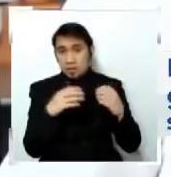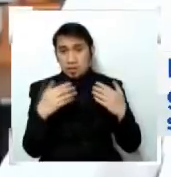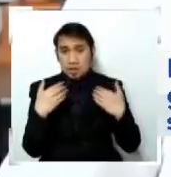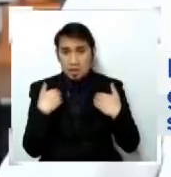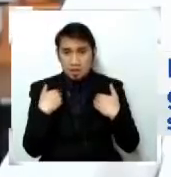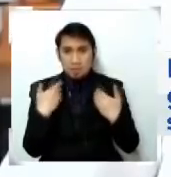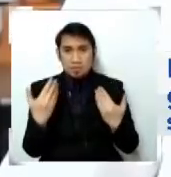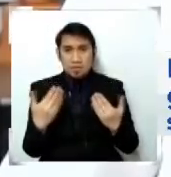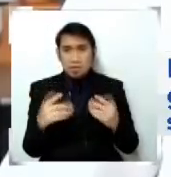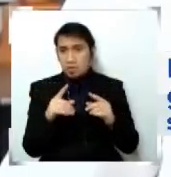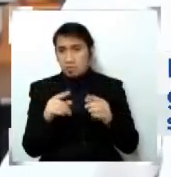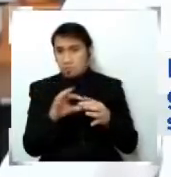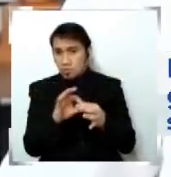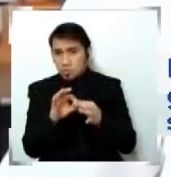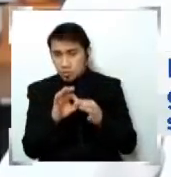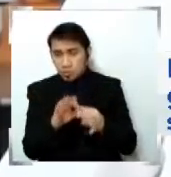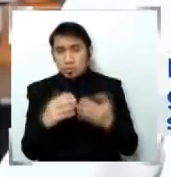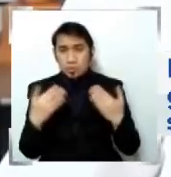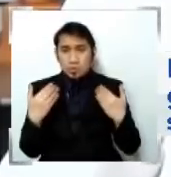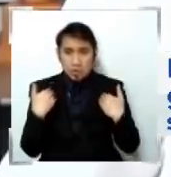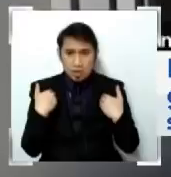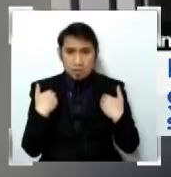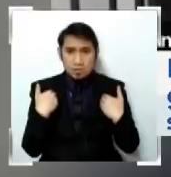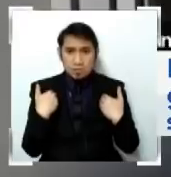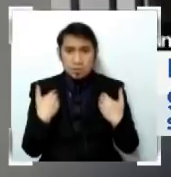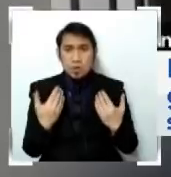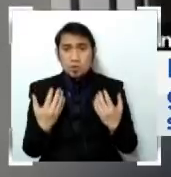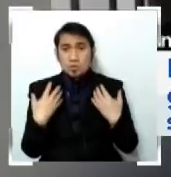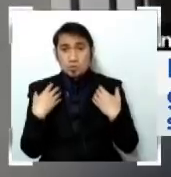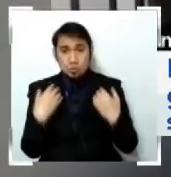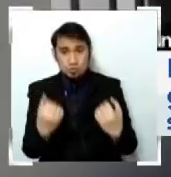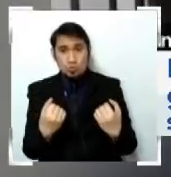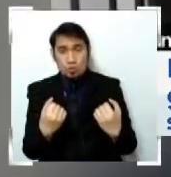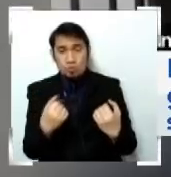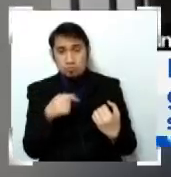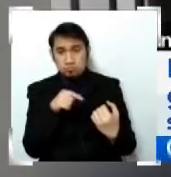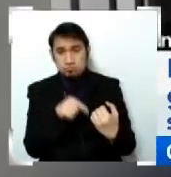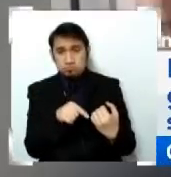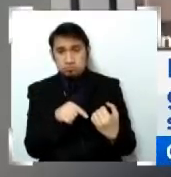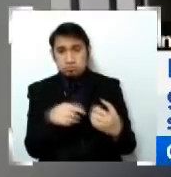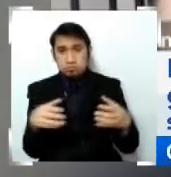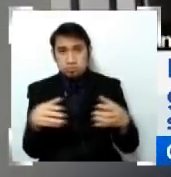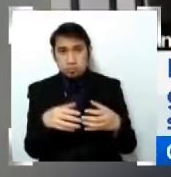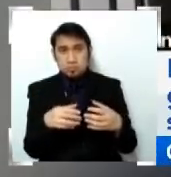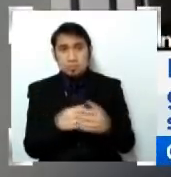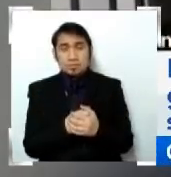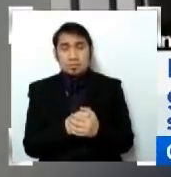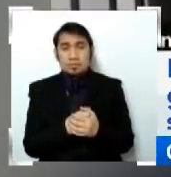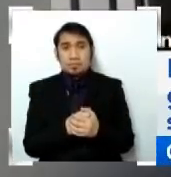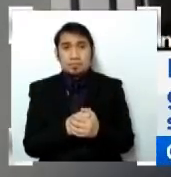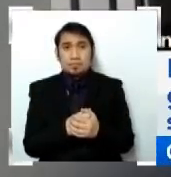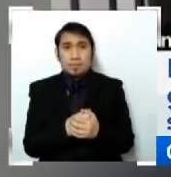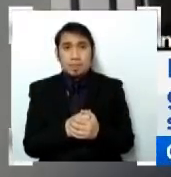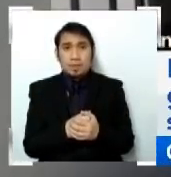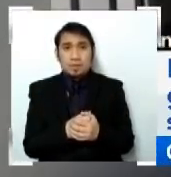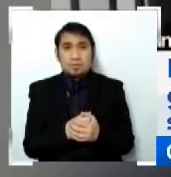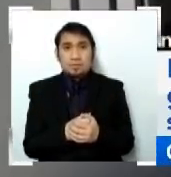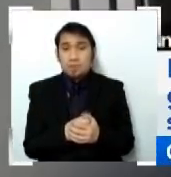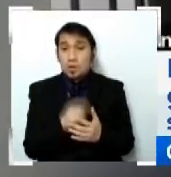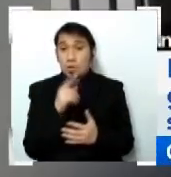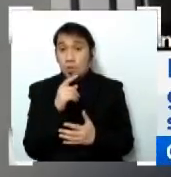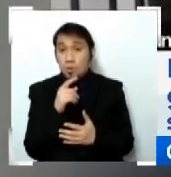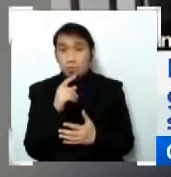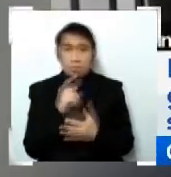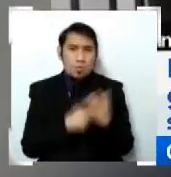puwersa para makapaghain ng malakas na opposition candidate. Politics is the art of the possible, di ba? What if, di ba, magkaisa